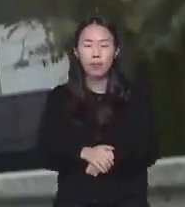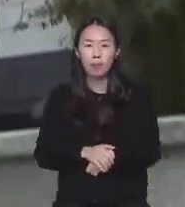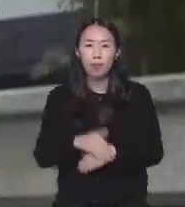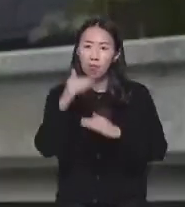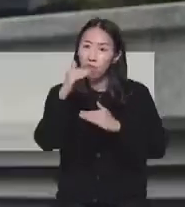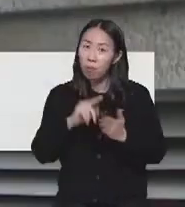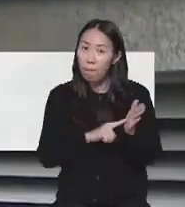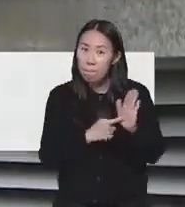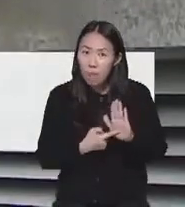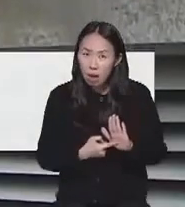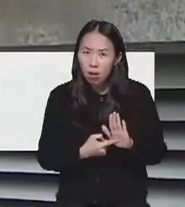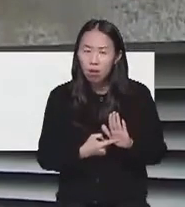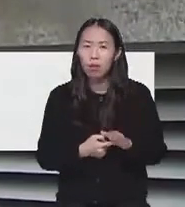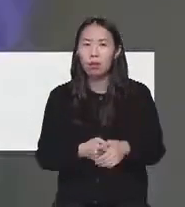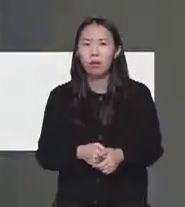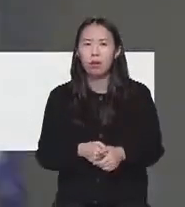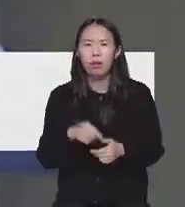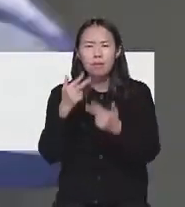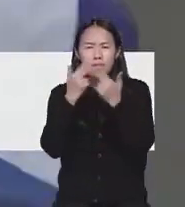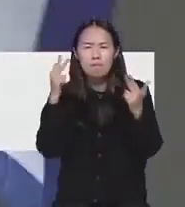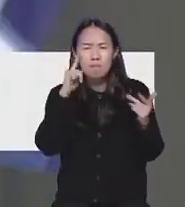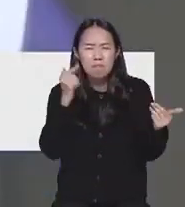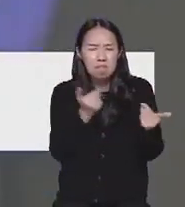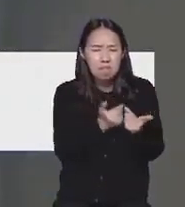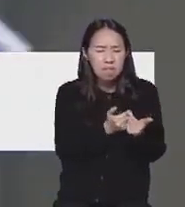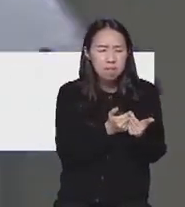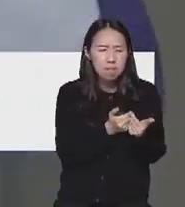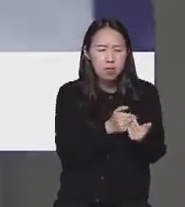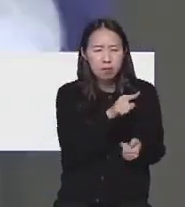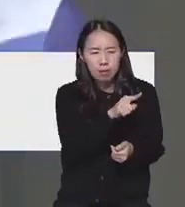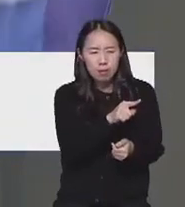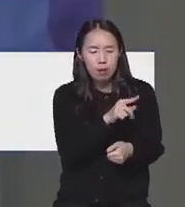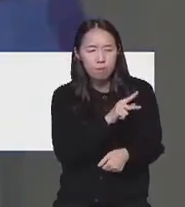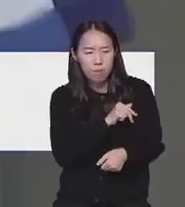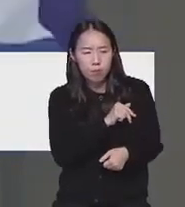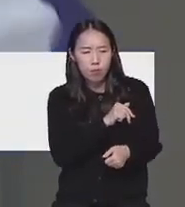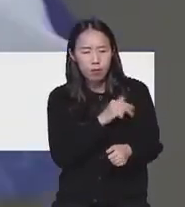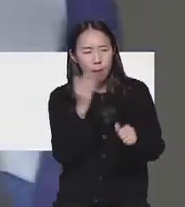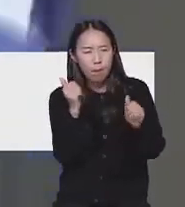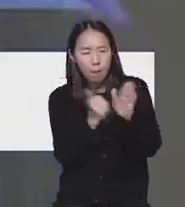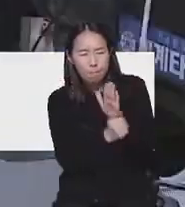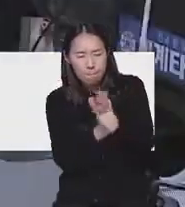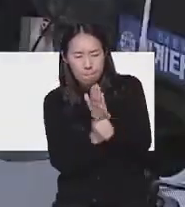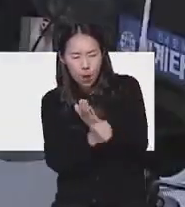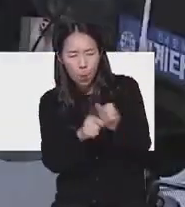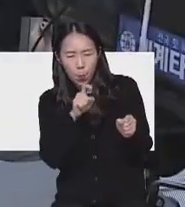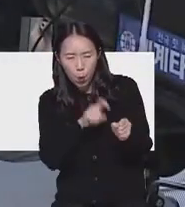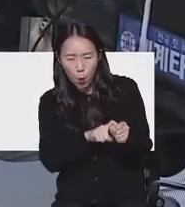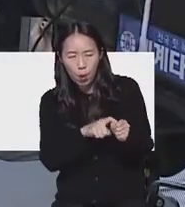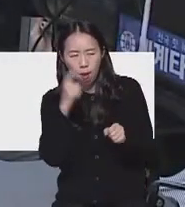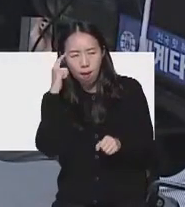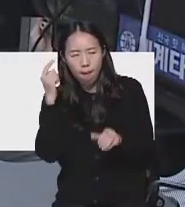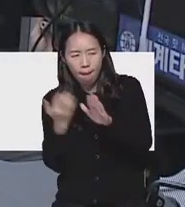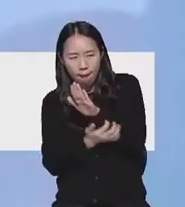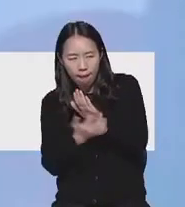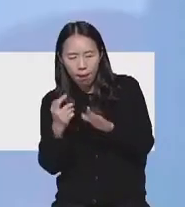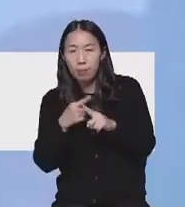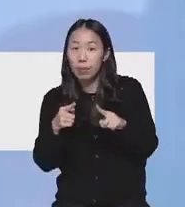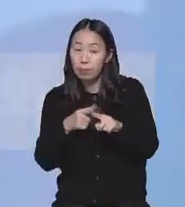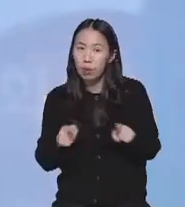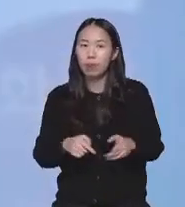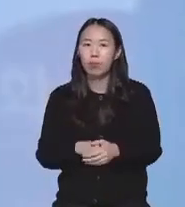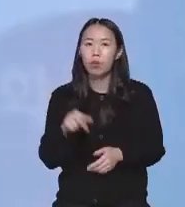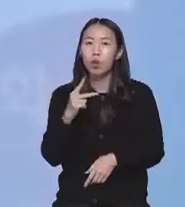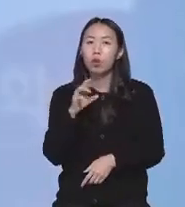사실이 알려지자 사실상 비명계 제거를 위한 수순 아니냐는 분석이 나왔습니다. 송갑석 의원은 입장문을